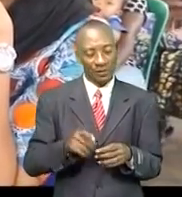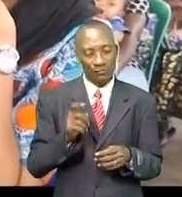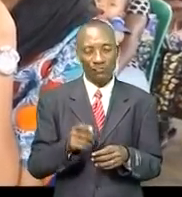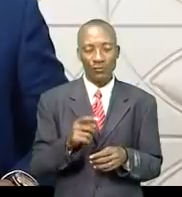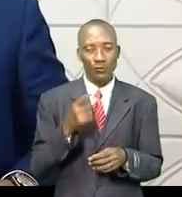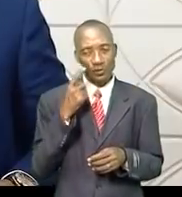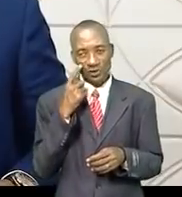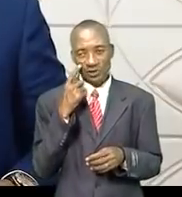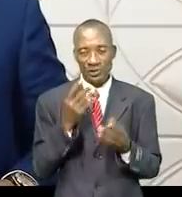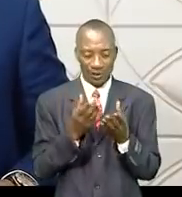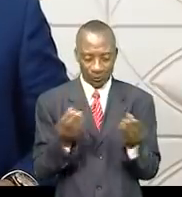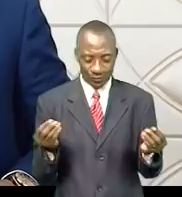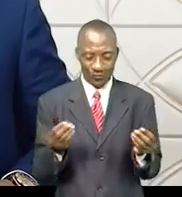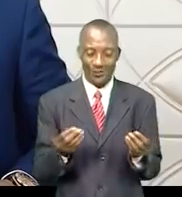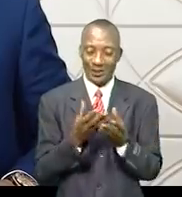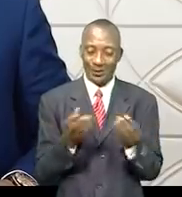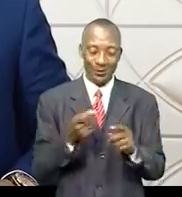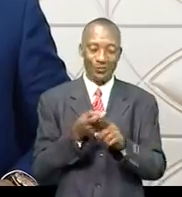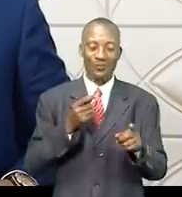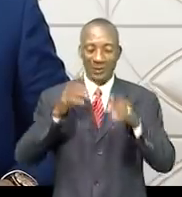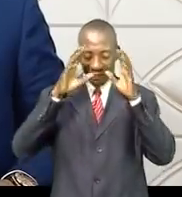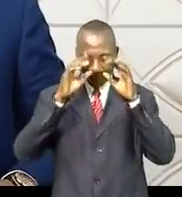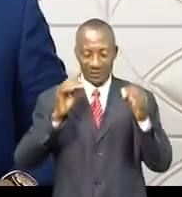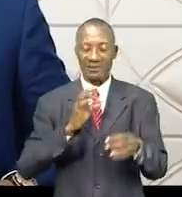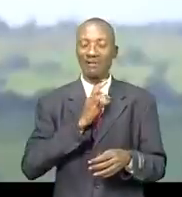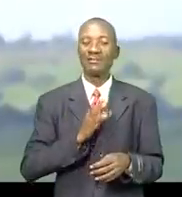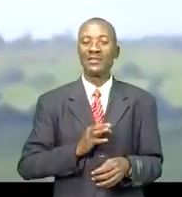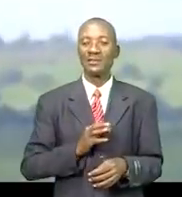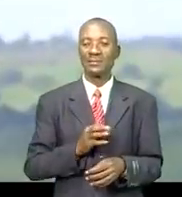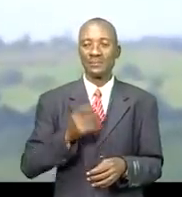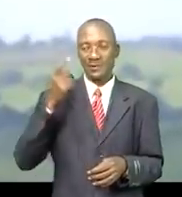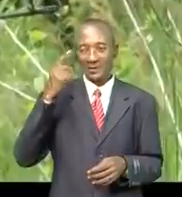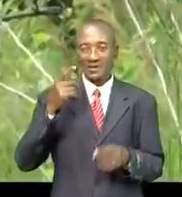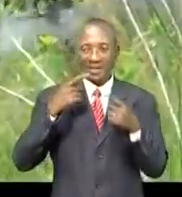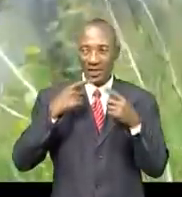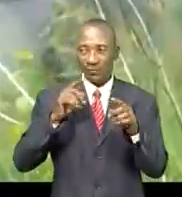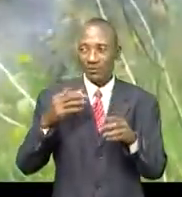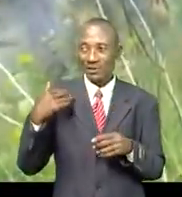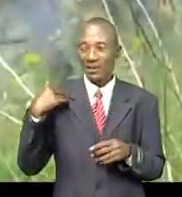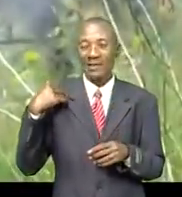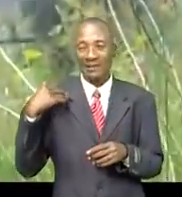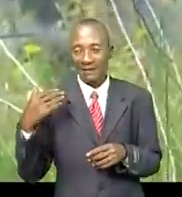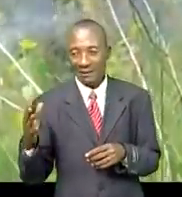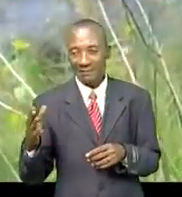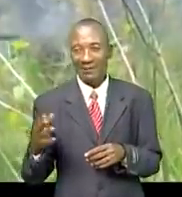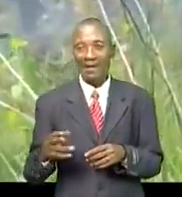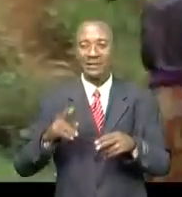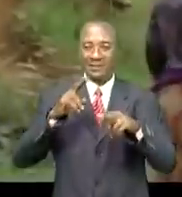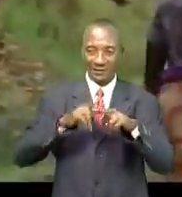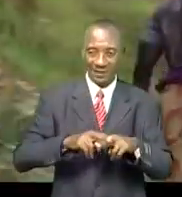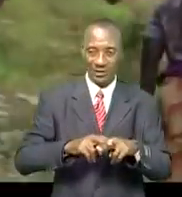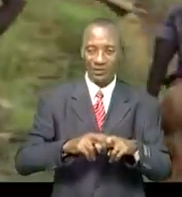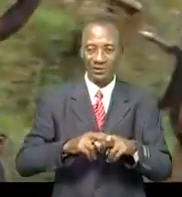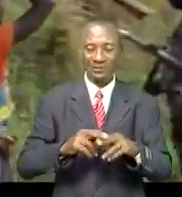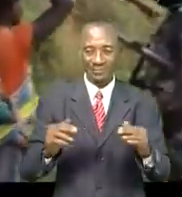de siège, décrété par le chef de l'État Félix-Antoine Tshisekedi, pour définitivement taire les armes dans ce coin du pays.